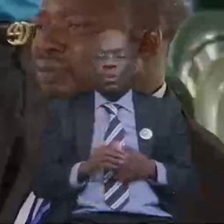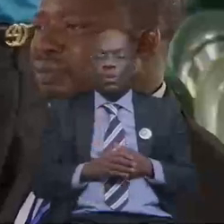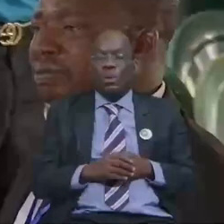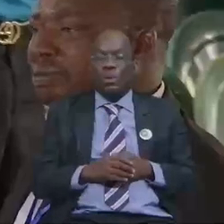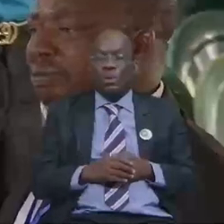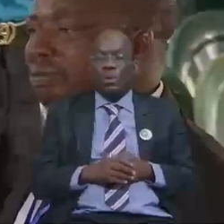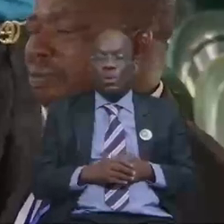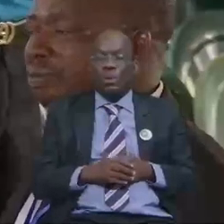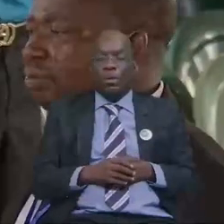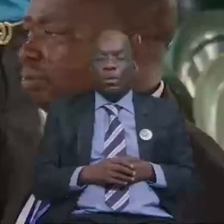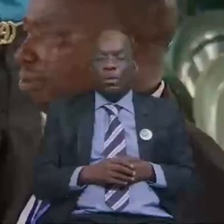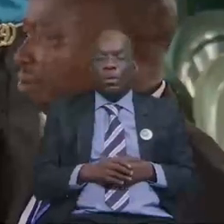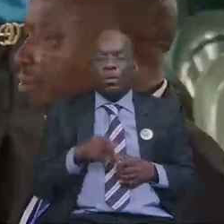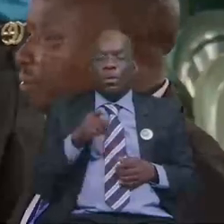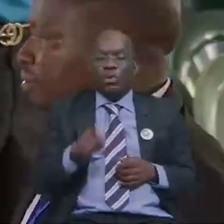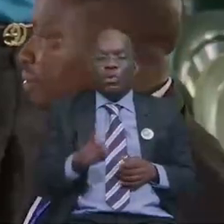modeler